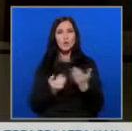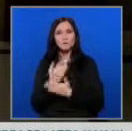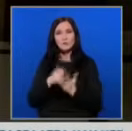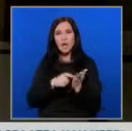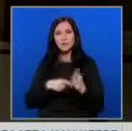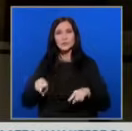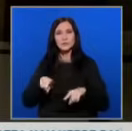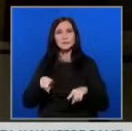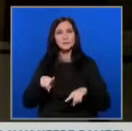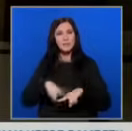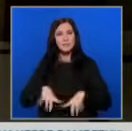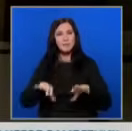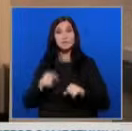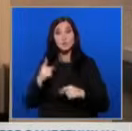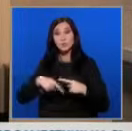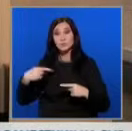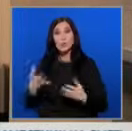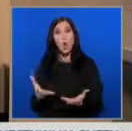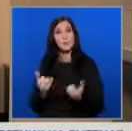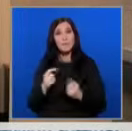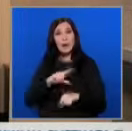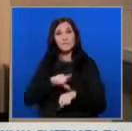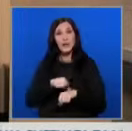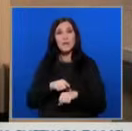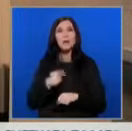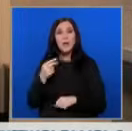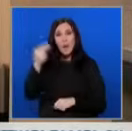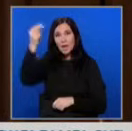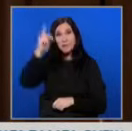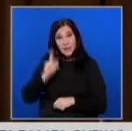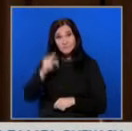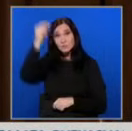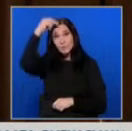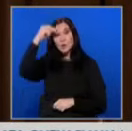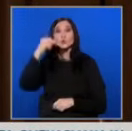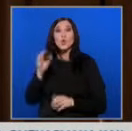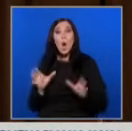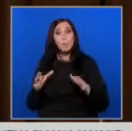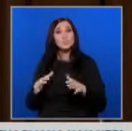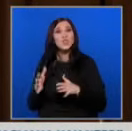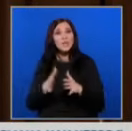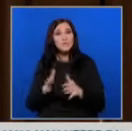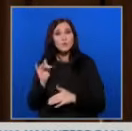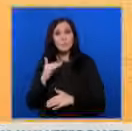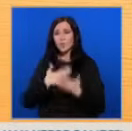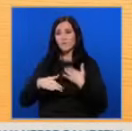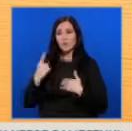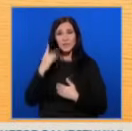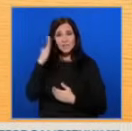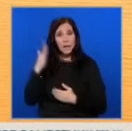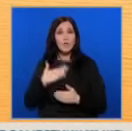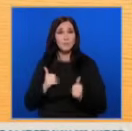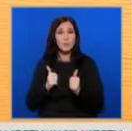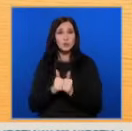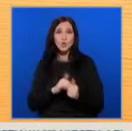съдебната власт. Този процес отнема време. Важно е българското общество да е доволно от една страна. Нашите партньори и